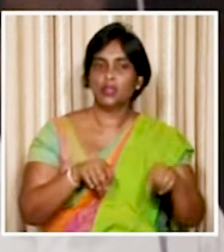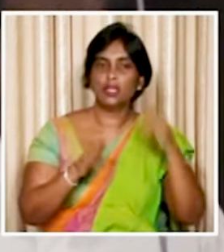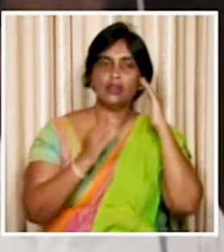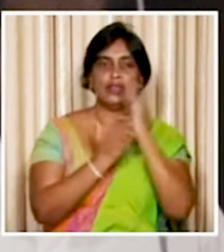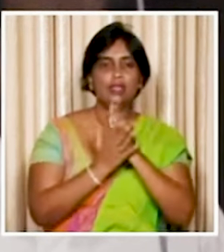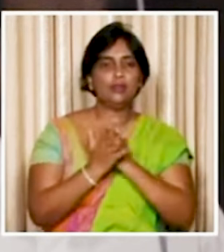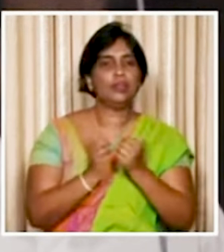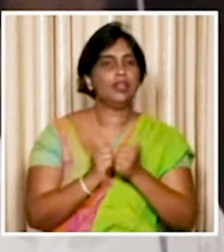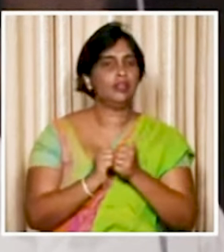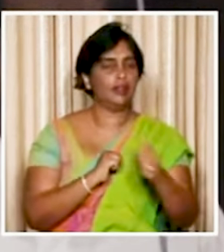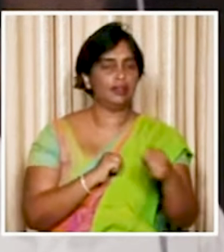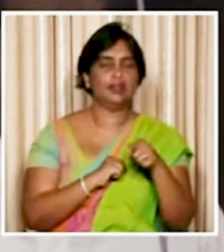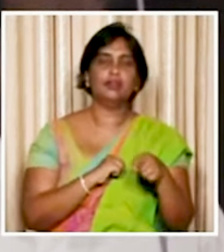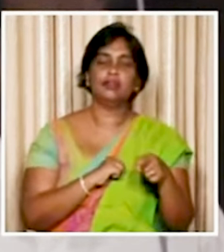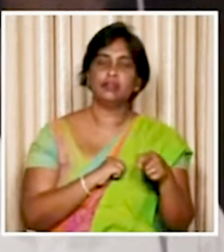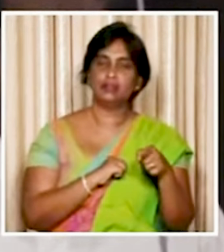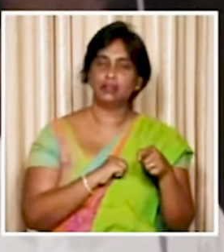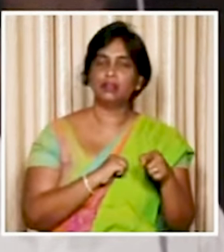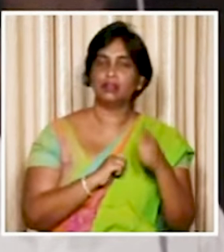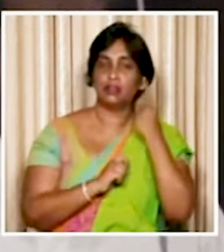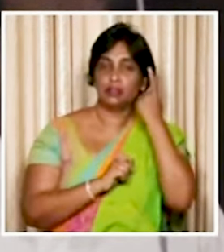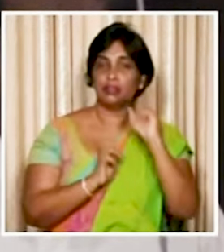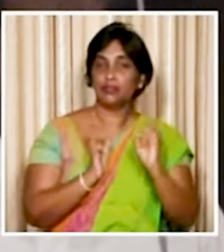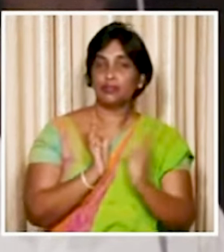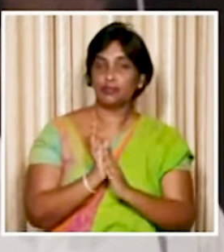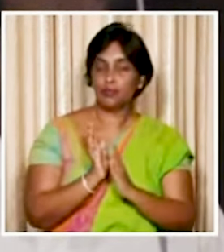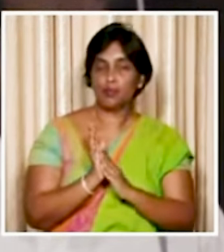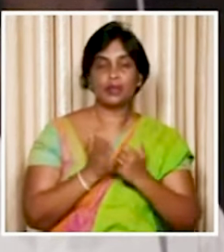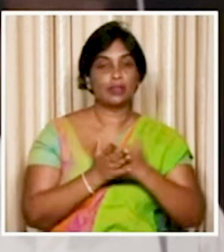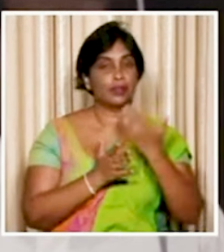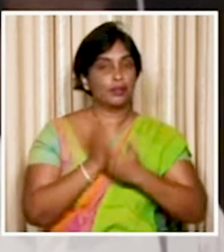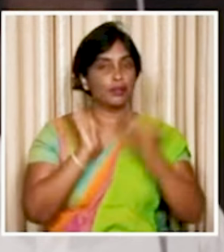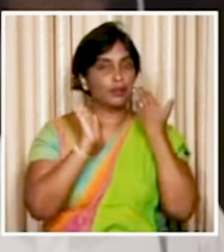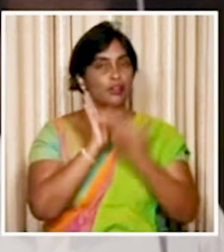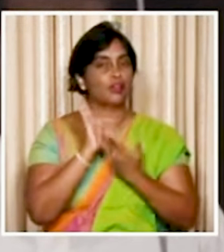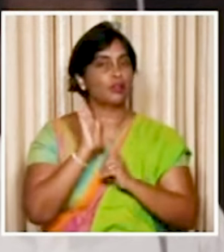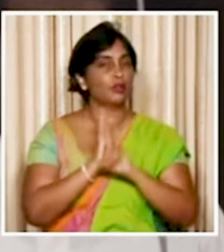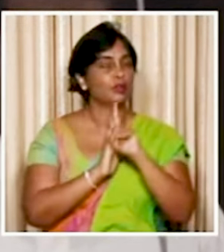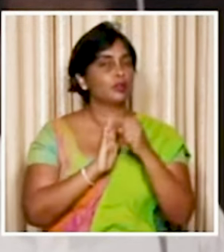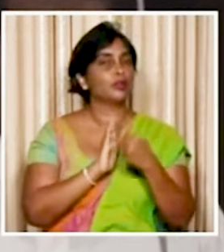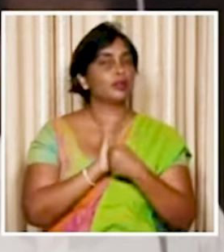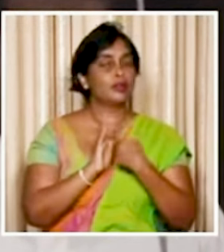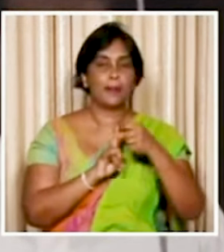மாற்றப்படுகின்றது. ஏனென்று சொன்னால், அந்த வடக்கு கிழக்கில் இருக்கின்ற